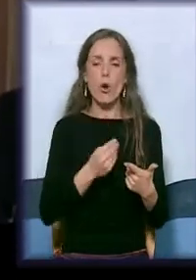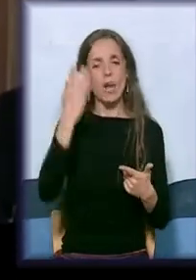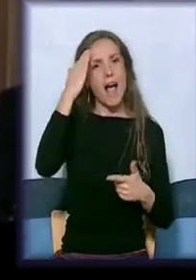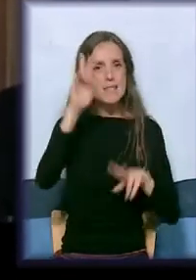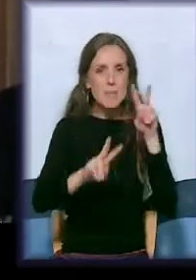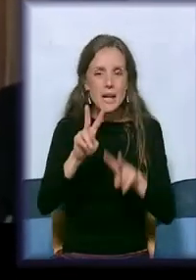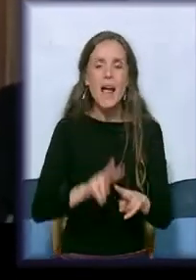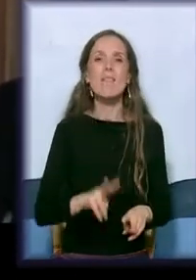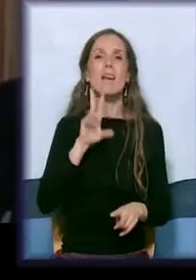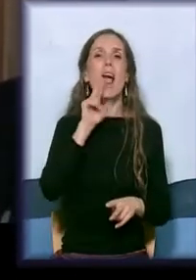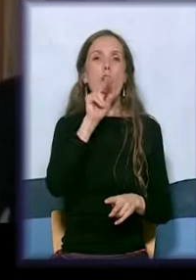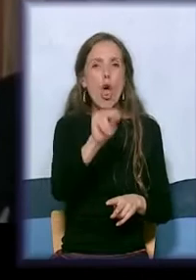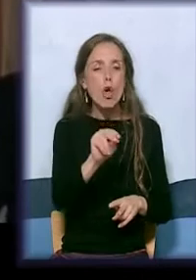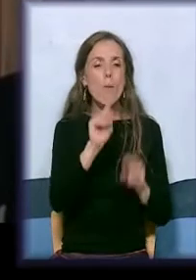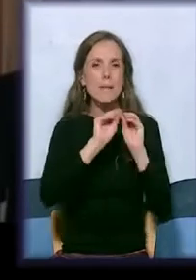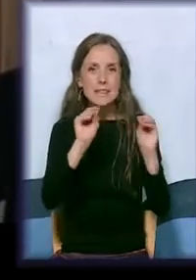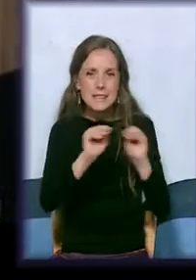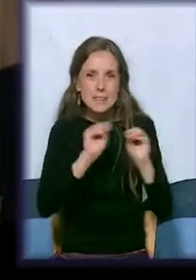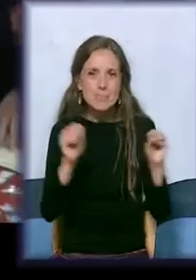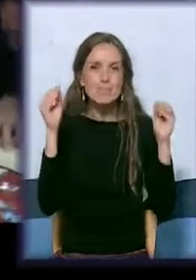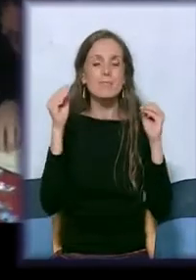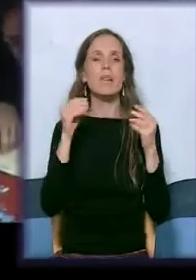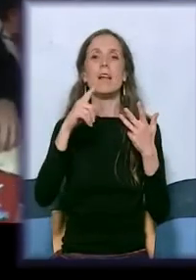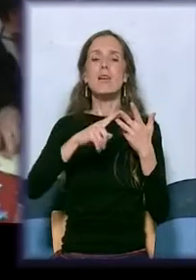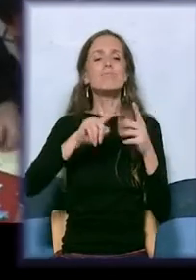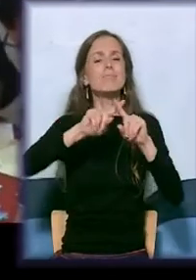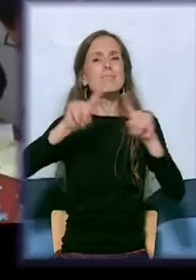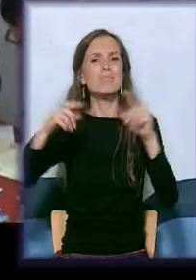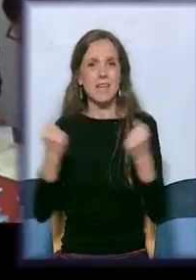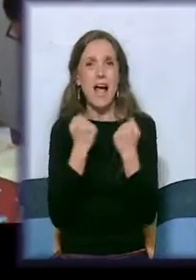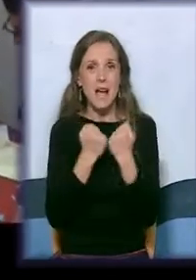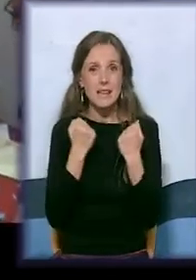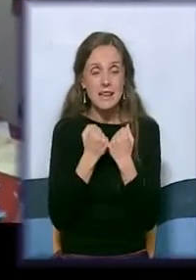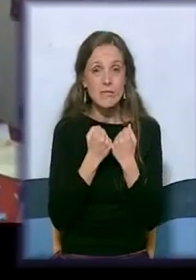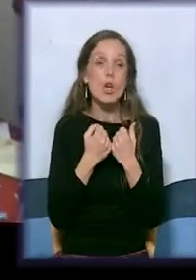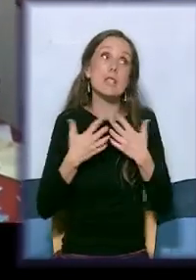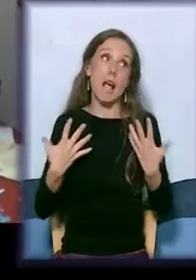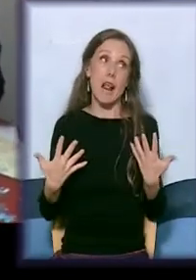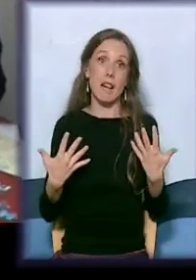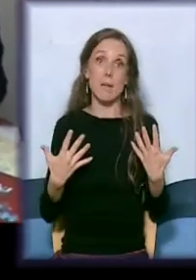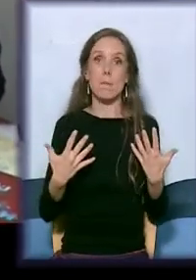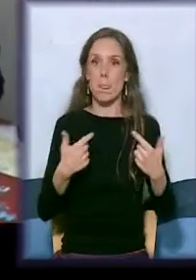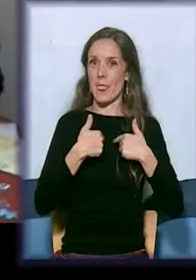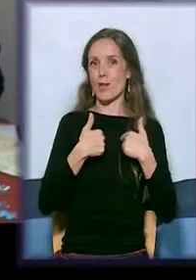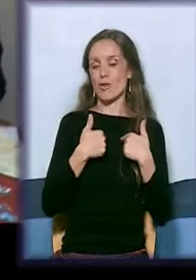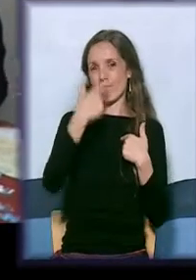tretmana, logopedskog tretmana, radno-okupacijenih aktivnosti, ali ono što negde trebalo bi sad evoluciju nekog